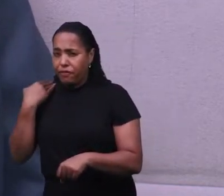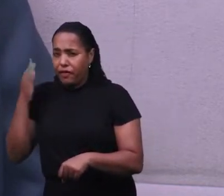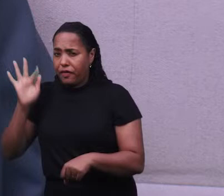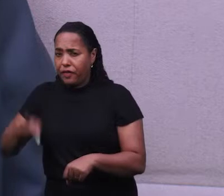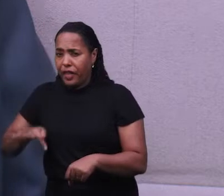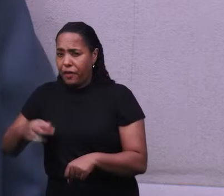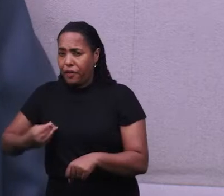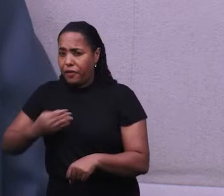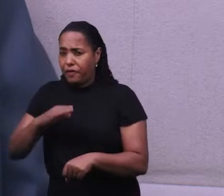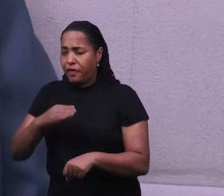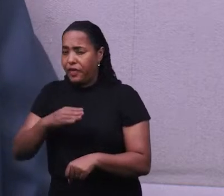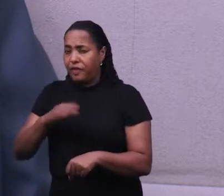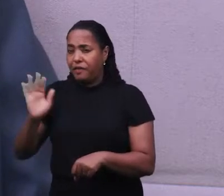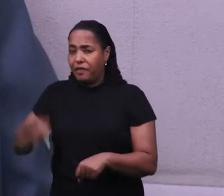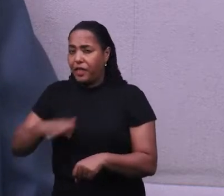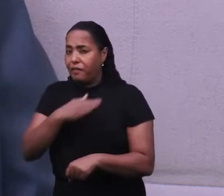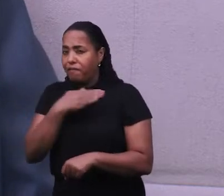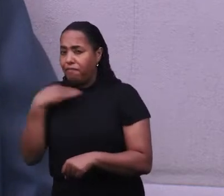dans ces derniers mots.